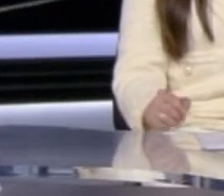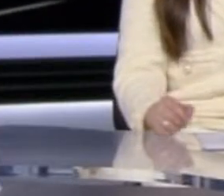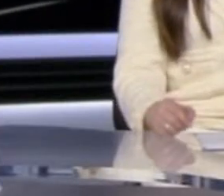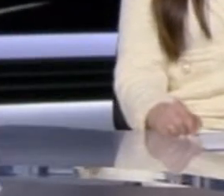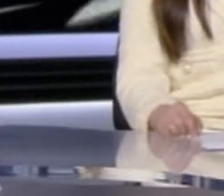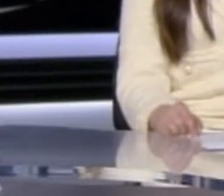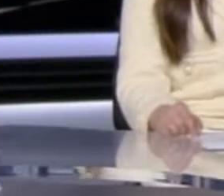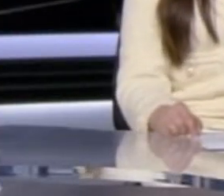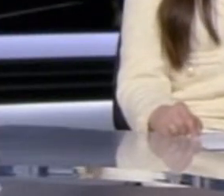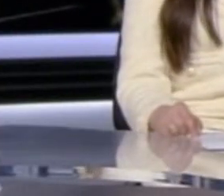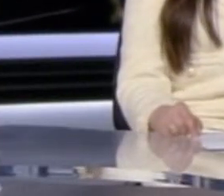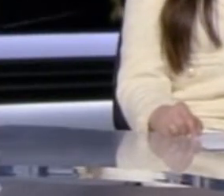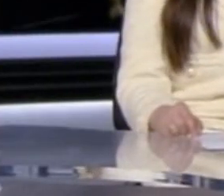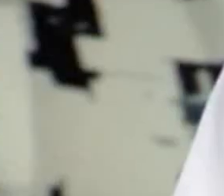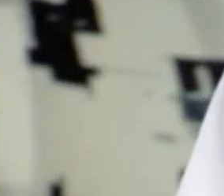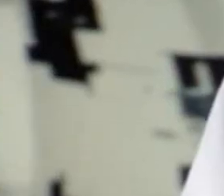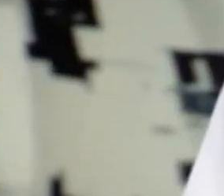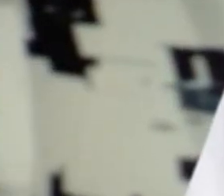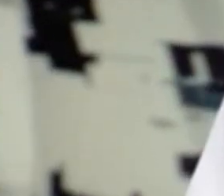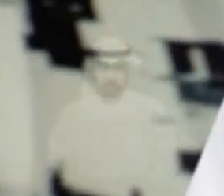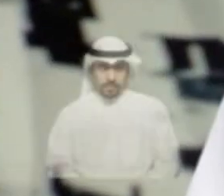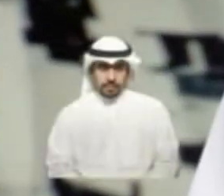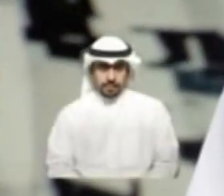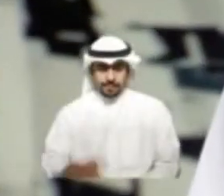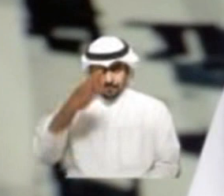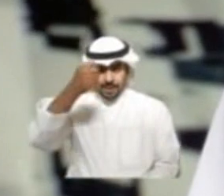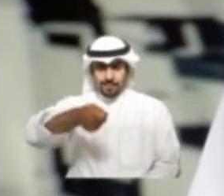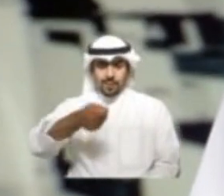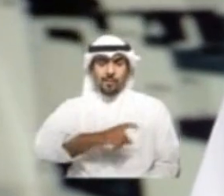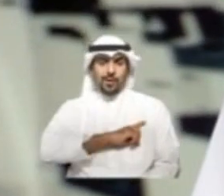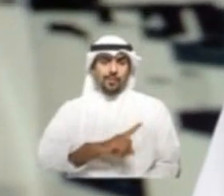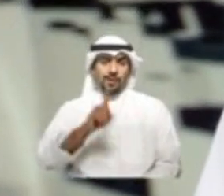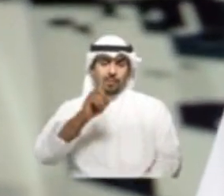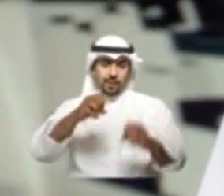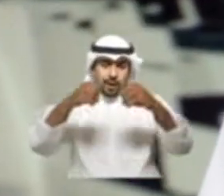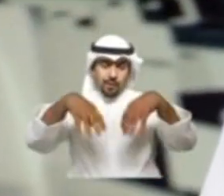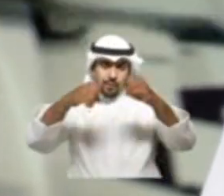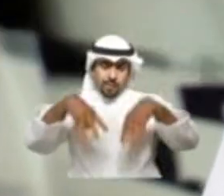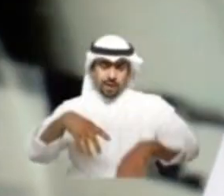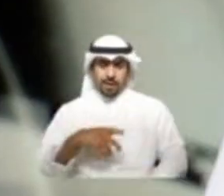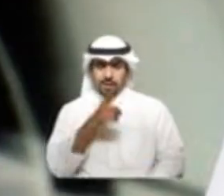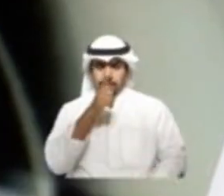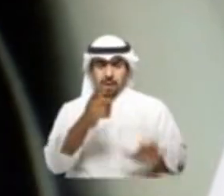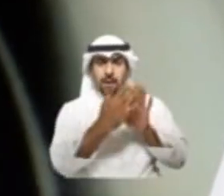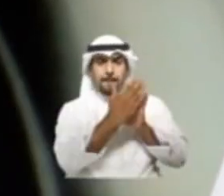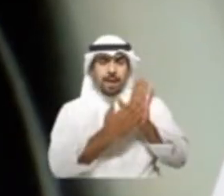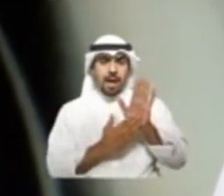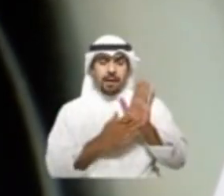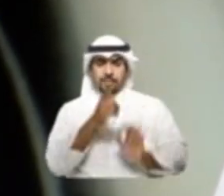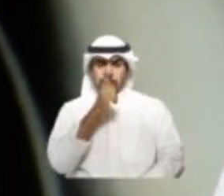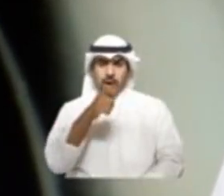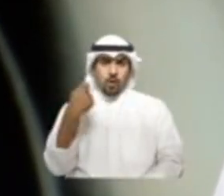مشاهدينا أولى تفاصيل مع منور. أهلا بكم مشاهدينا، بسم الله الرحمن الرحيم. بيان صادر من وزارة